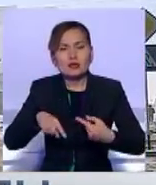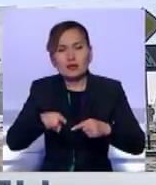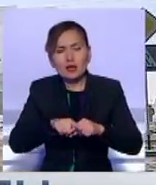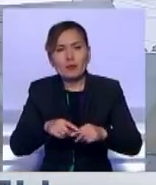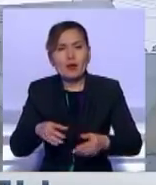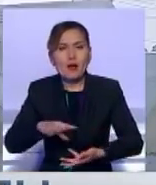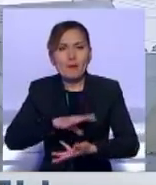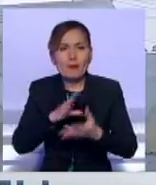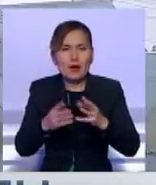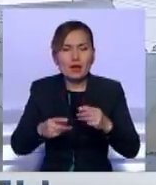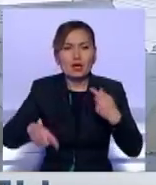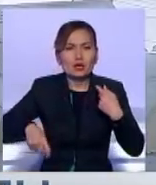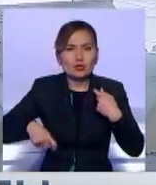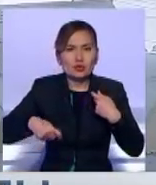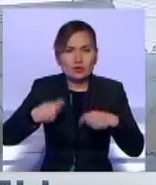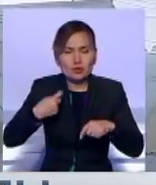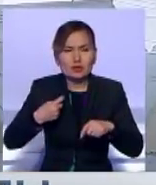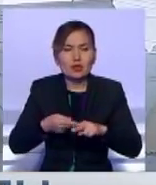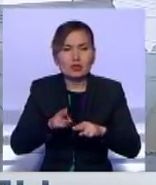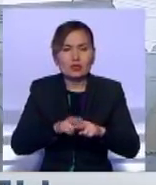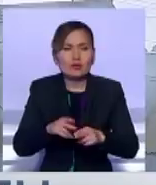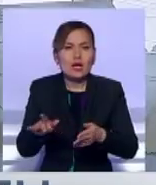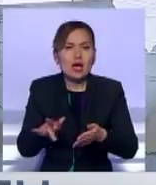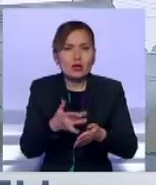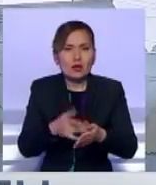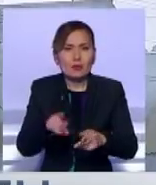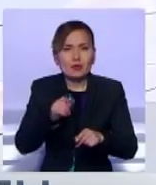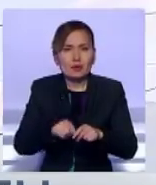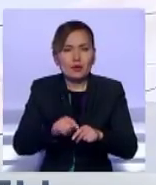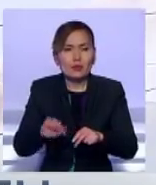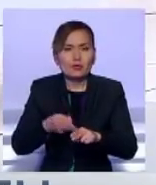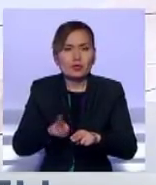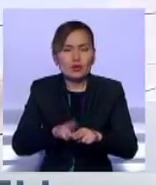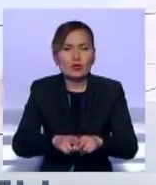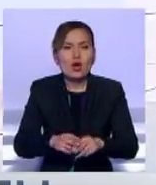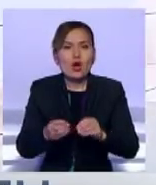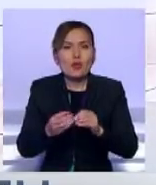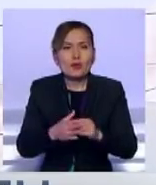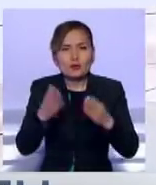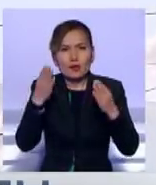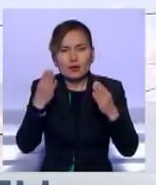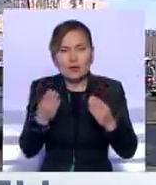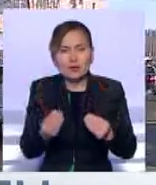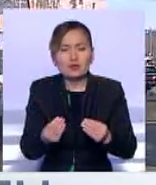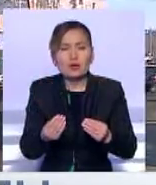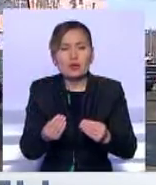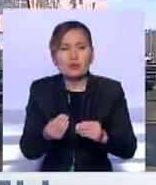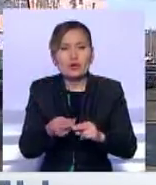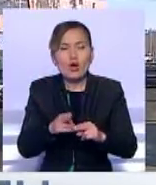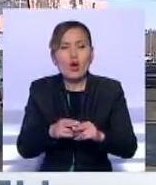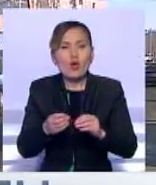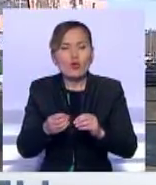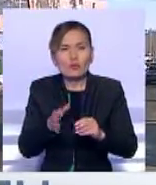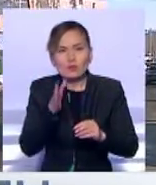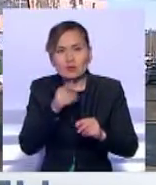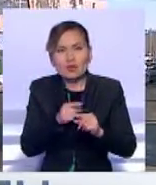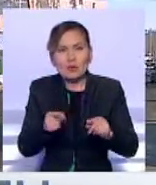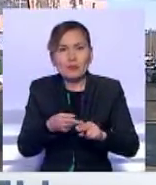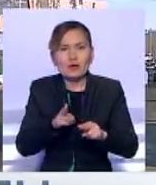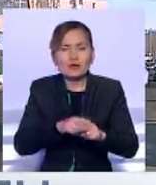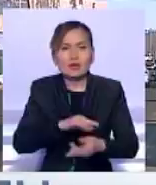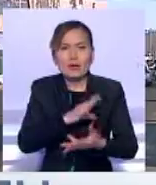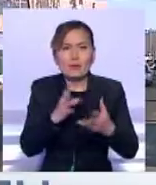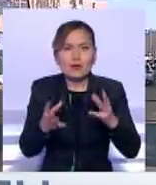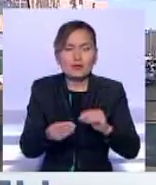шығынды есептейтін құрылғы орнатпағандарды осылай тәртіпке салмақ. Олардың саны бүгінгі күні 15 мыңға жеткен. Жаңа талап әсіресе